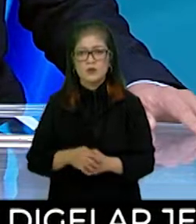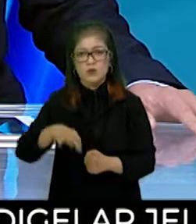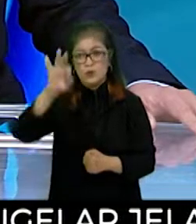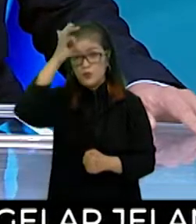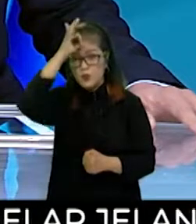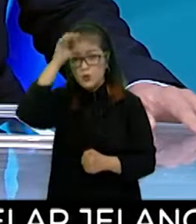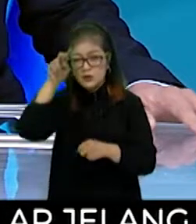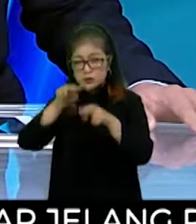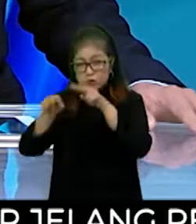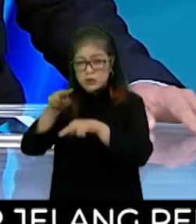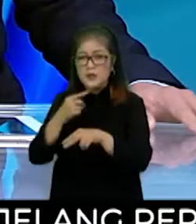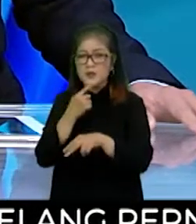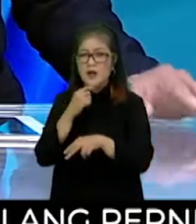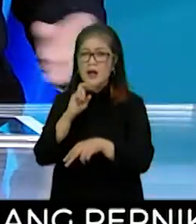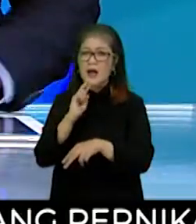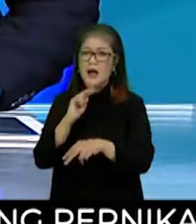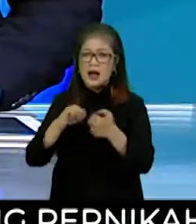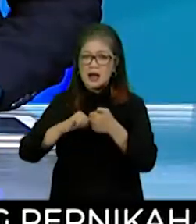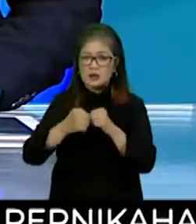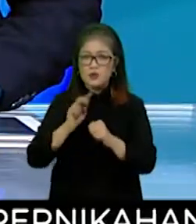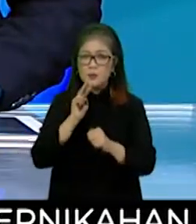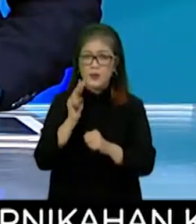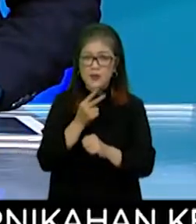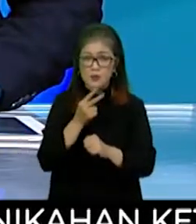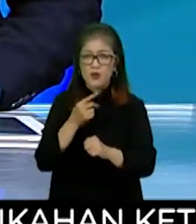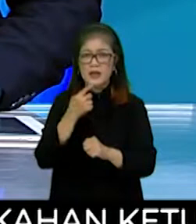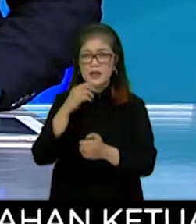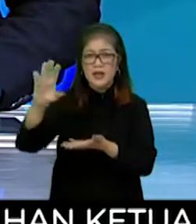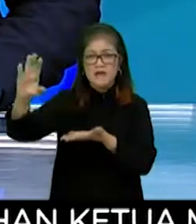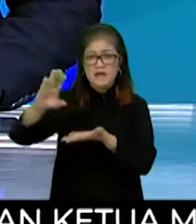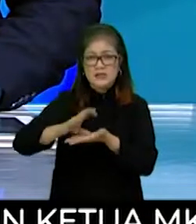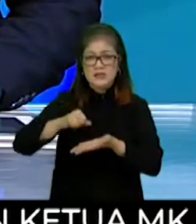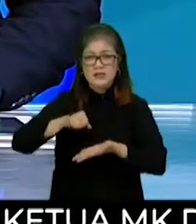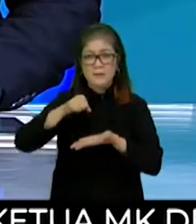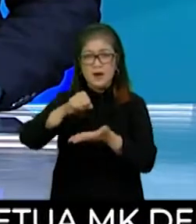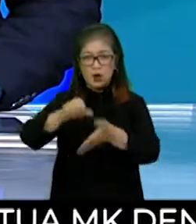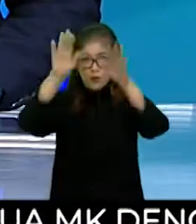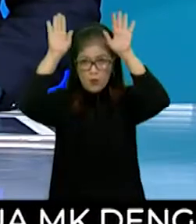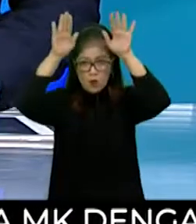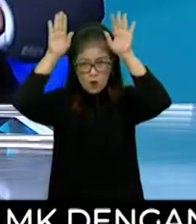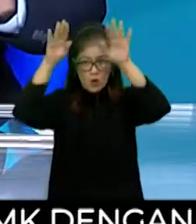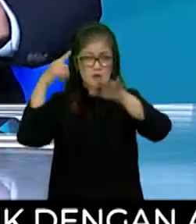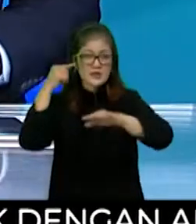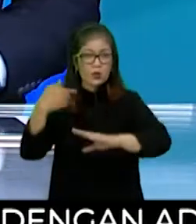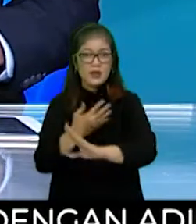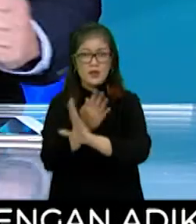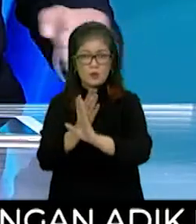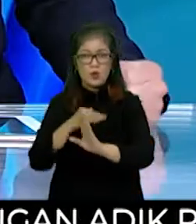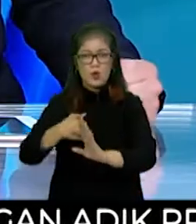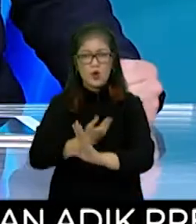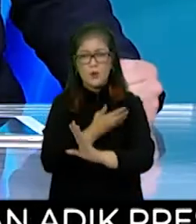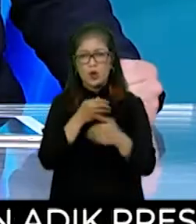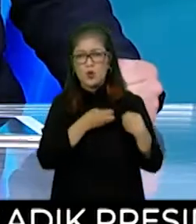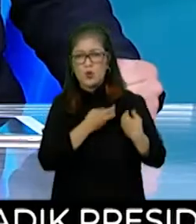Polisi terus menyelidiki kasus penipuan berkedok investasi sembako di Ponorogo, Jawa Timur. Diduga korban mencapai ratusan orang